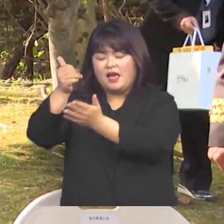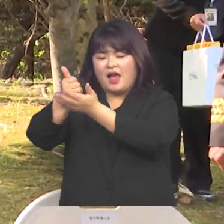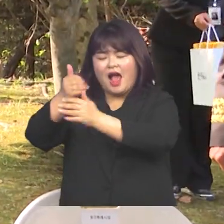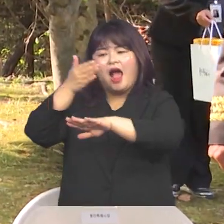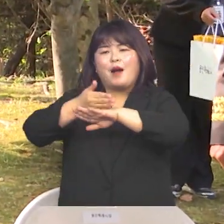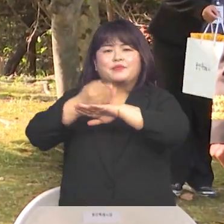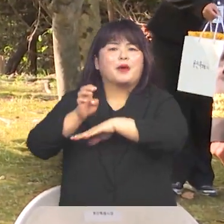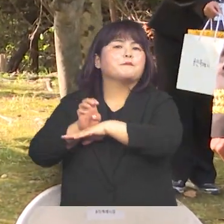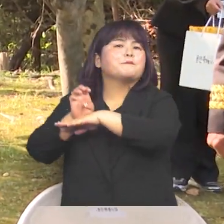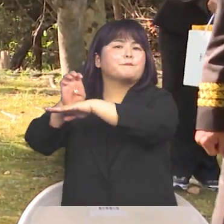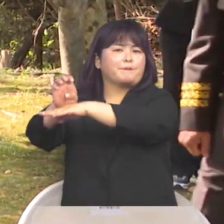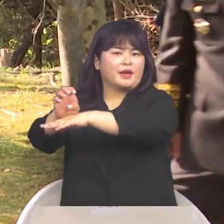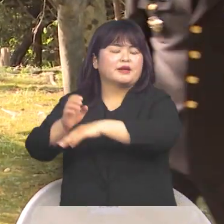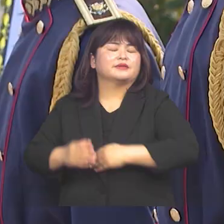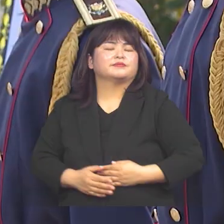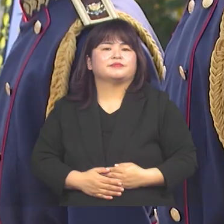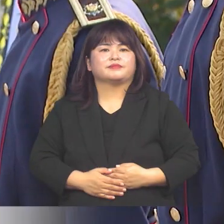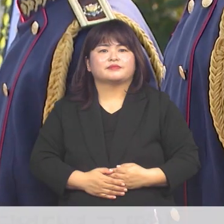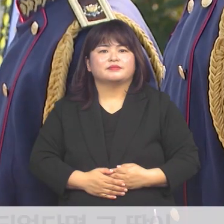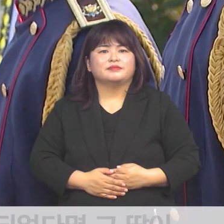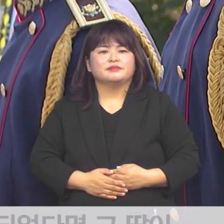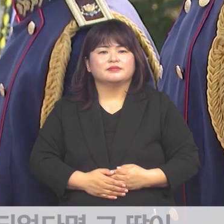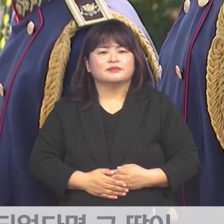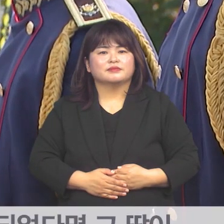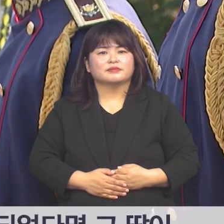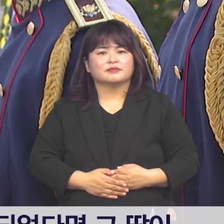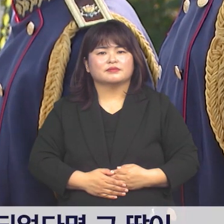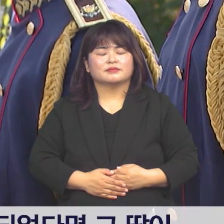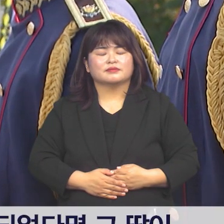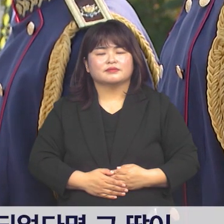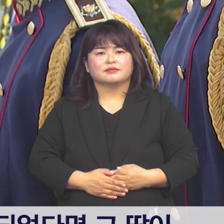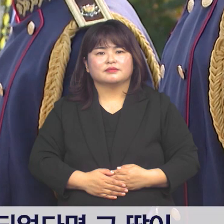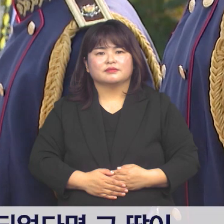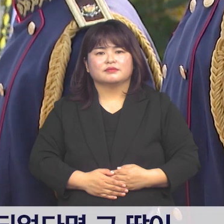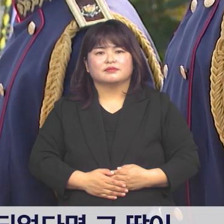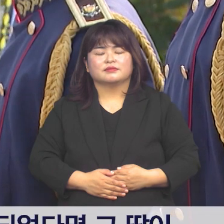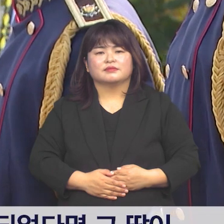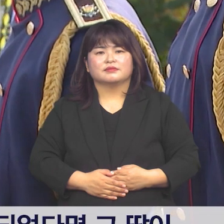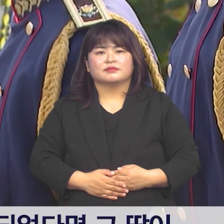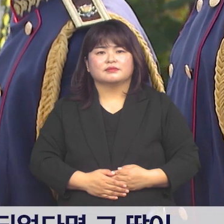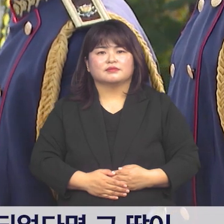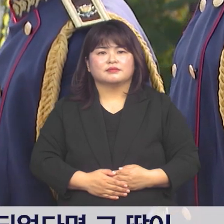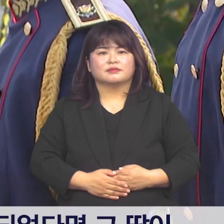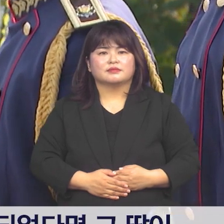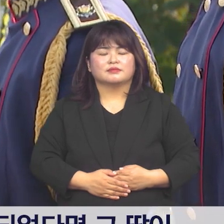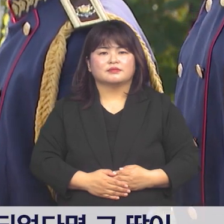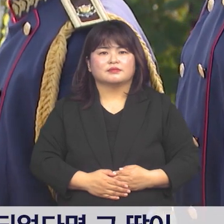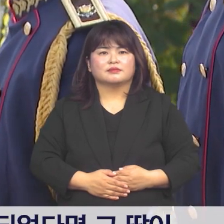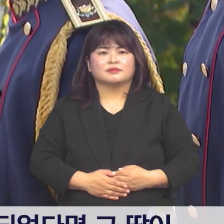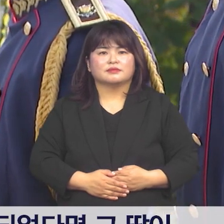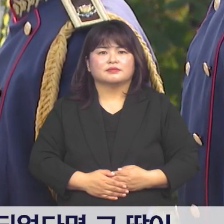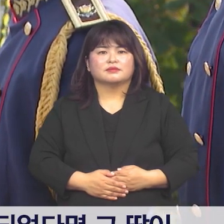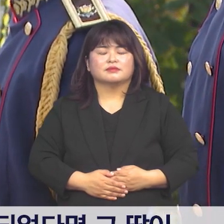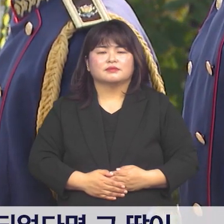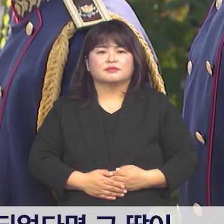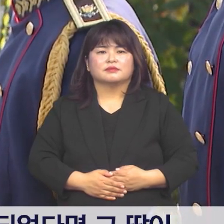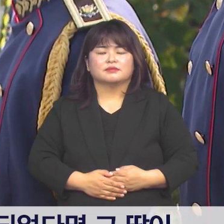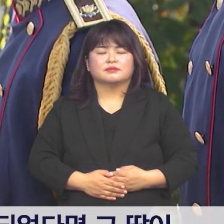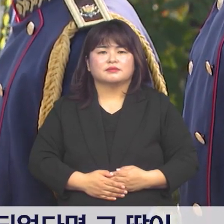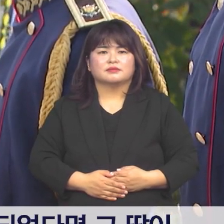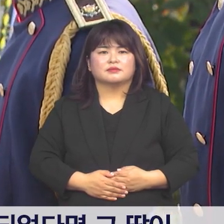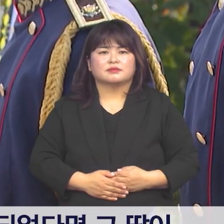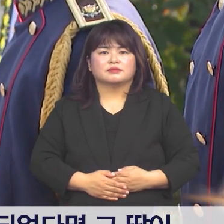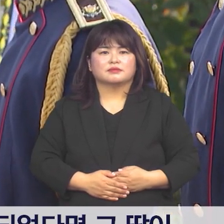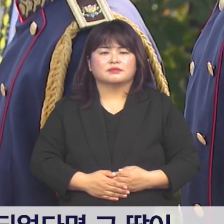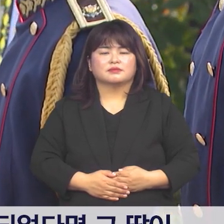시장에게 감사패를 전했습니다. Biz Türklerin inancına göre bir toprak için kanınızı döktüğünüz zaman orası